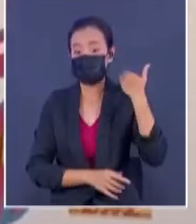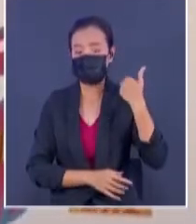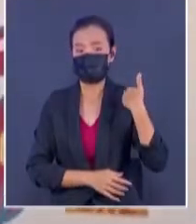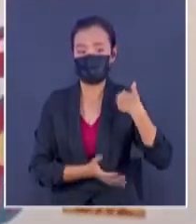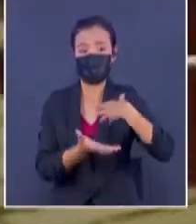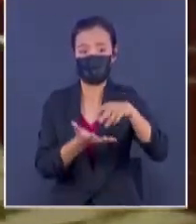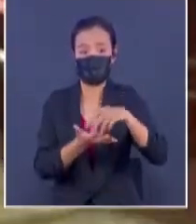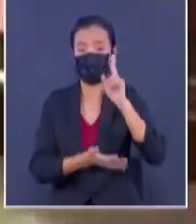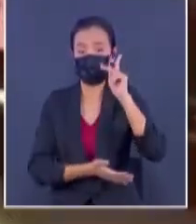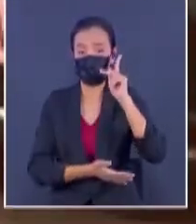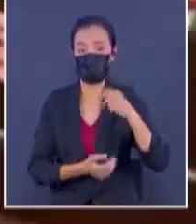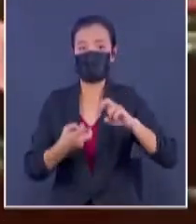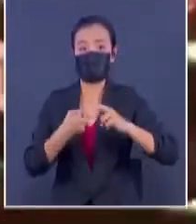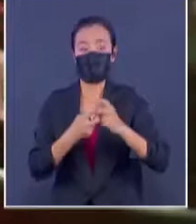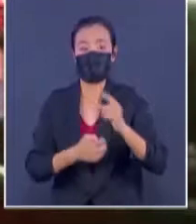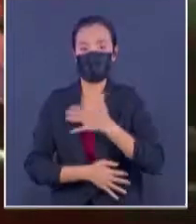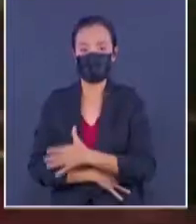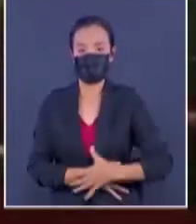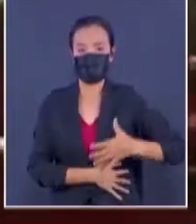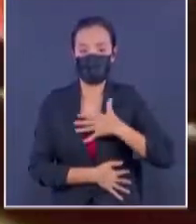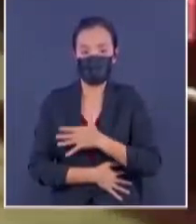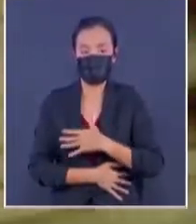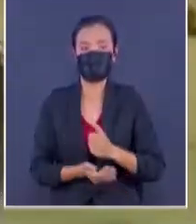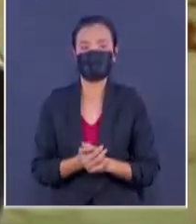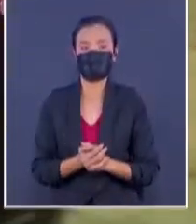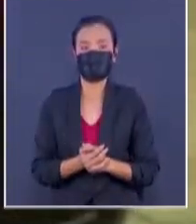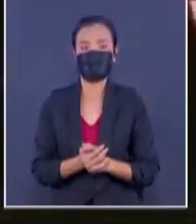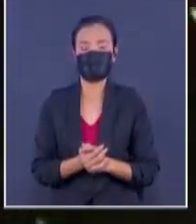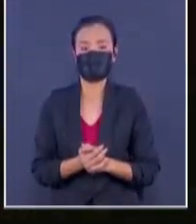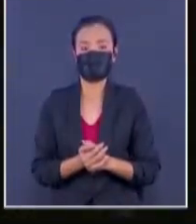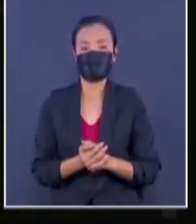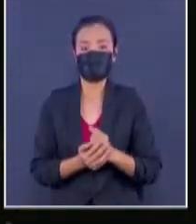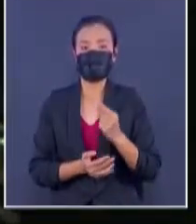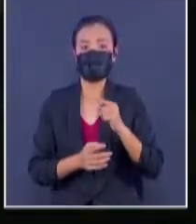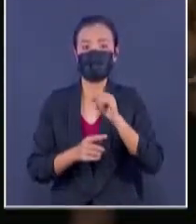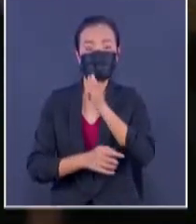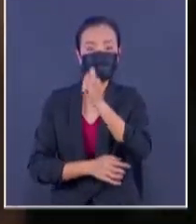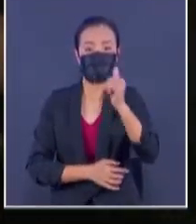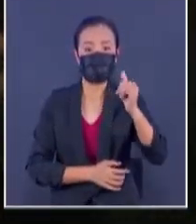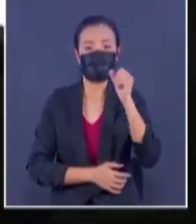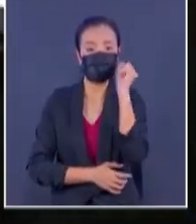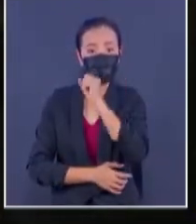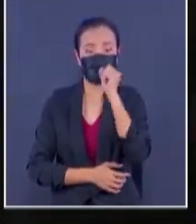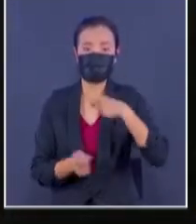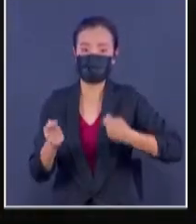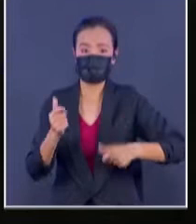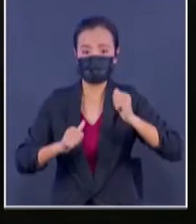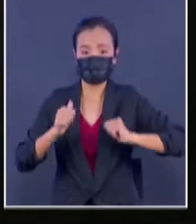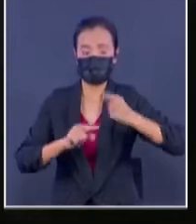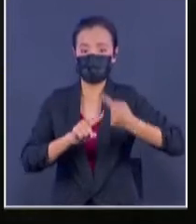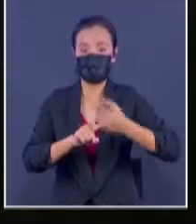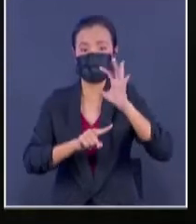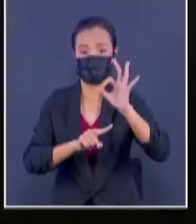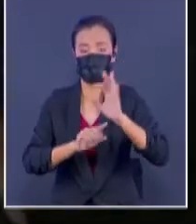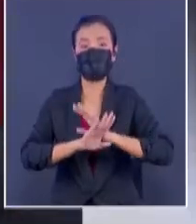มีรายงานข่าวว่าเขามีปัญหาเรื่องสุขภาพจนต้องถอนตัวจากทัวร์คอนเสิร์ตของวง The Rolling Stones ที่กำลังจะมีขึ้นในเดือนกันย